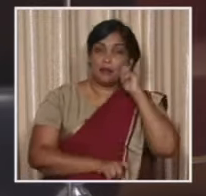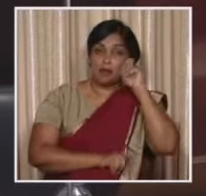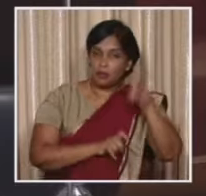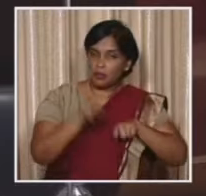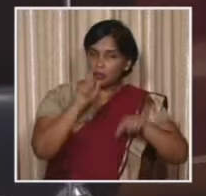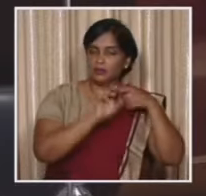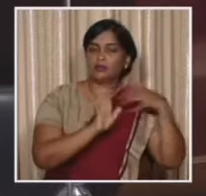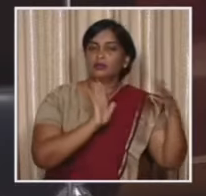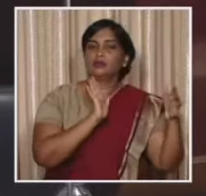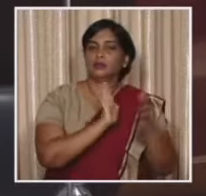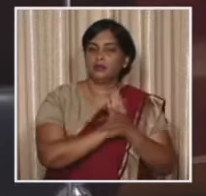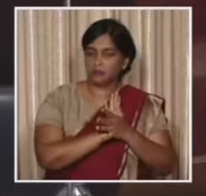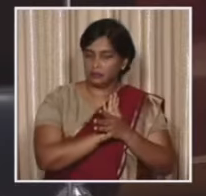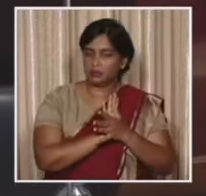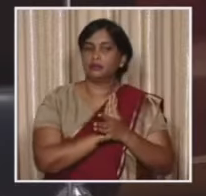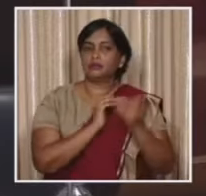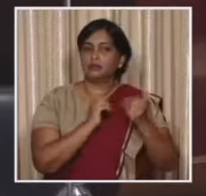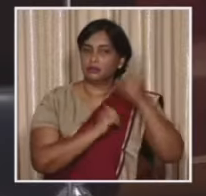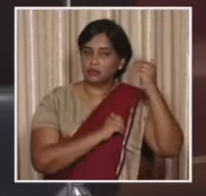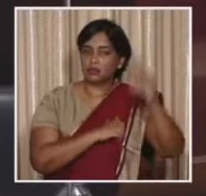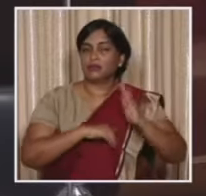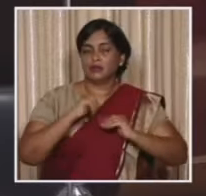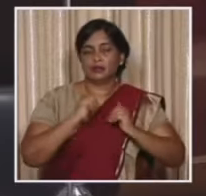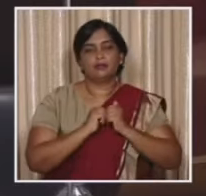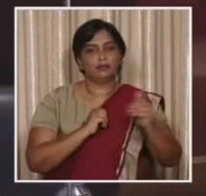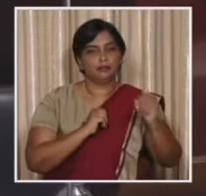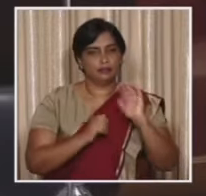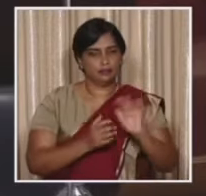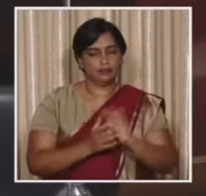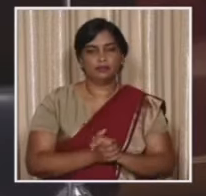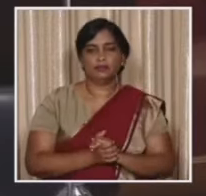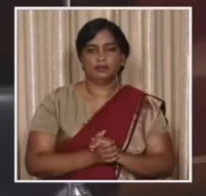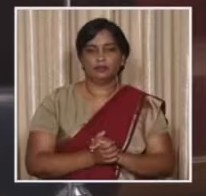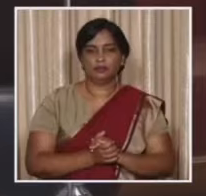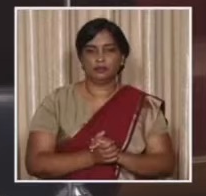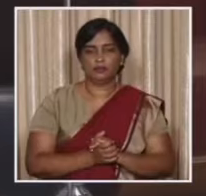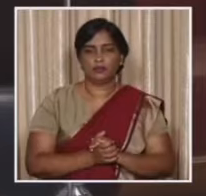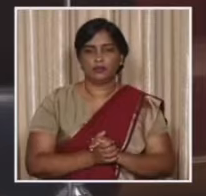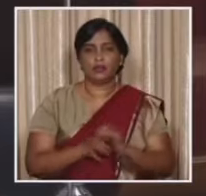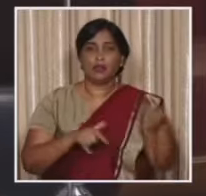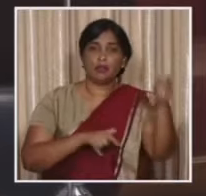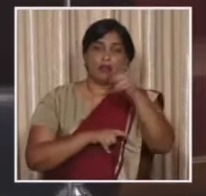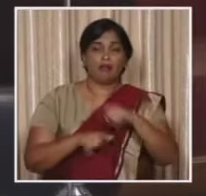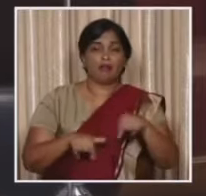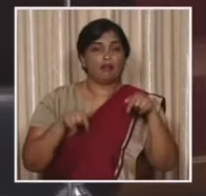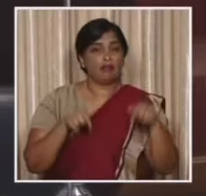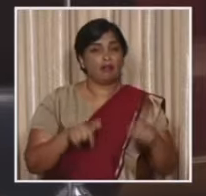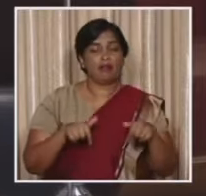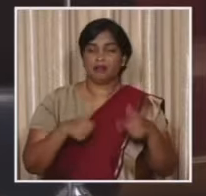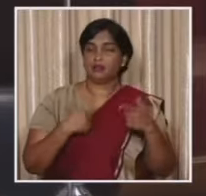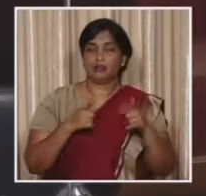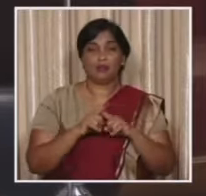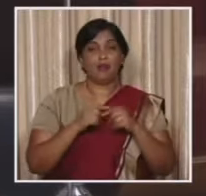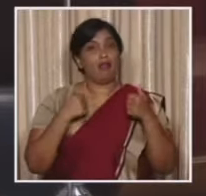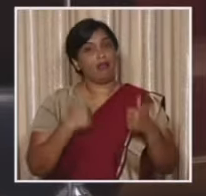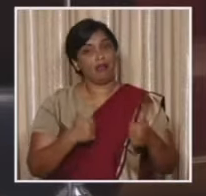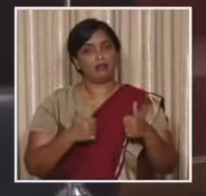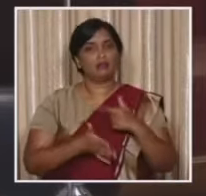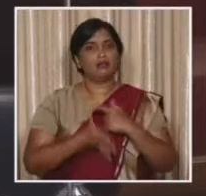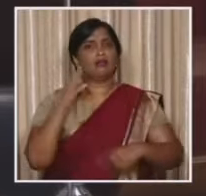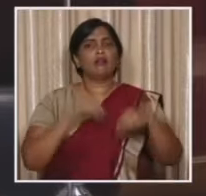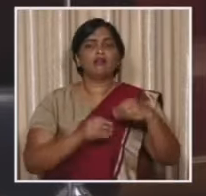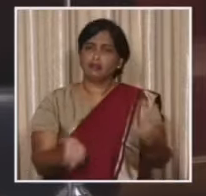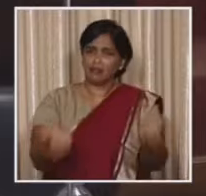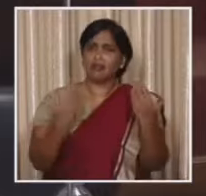එක්ක ඉදිරියේදී අවශ්‍ය පීවර ගන්නවා. දැන් ඔක්කොම හරිනම් මැතිවර